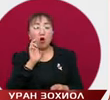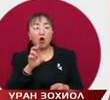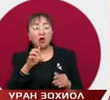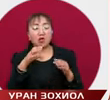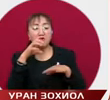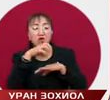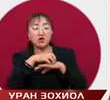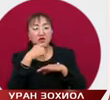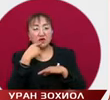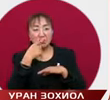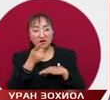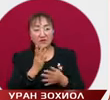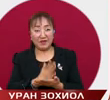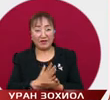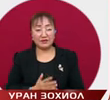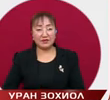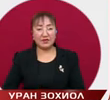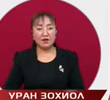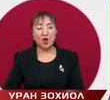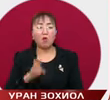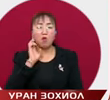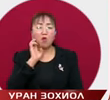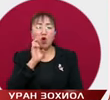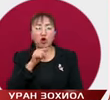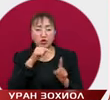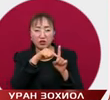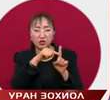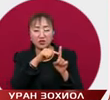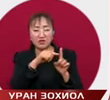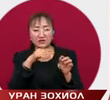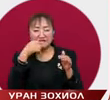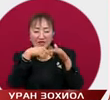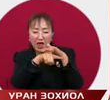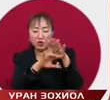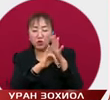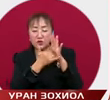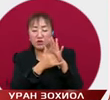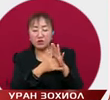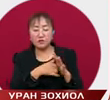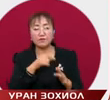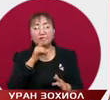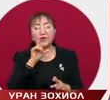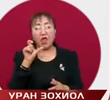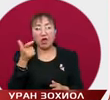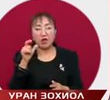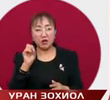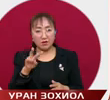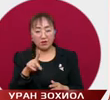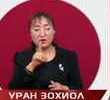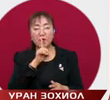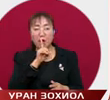Тэгэхээр бор гэдэг үг бол эгэл даруу гэсэн утгыг илэрхийлж байгаа юм шүү хүүхдүүдээ.